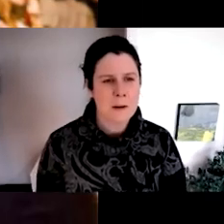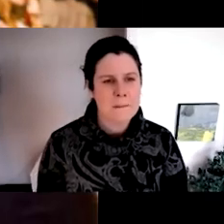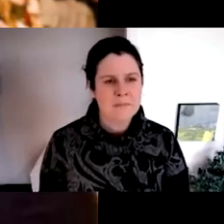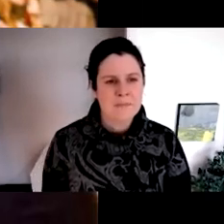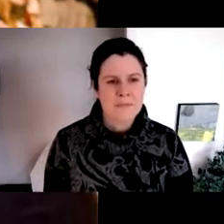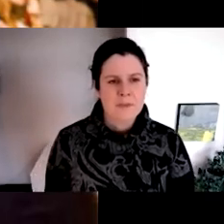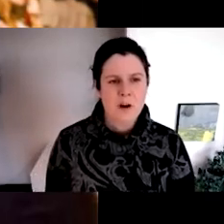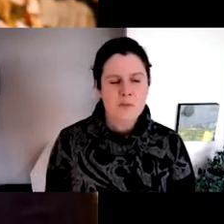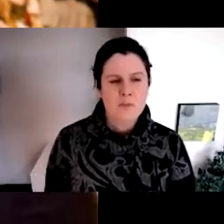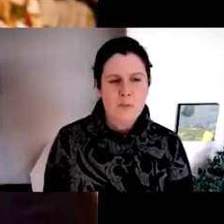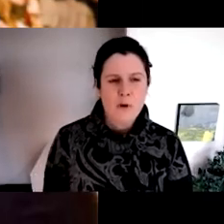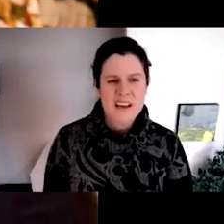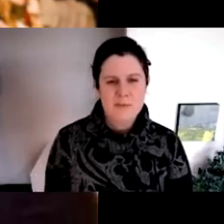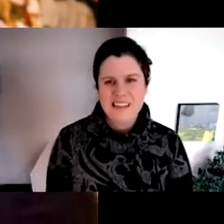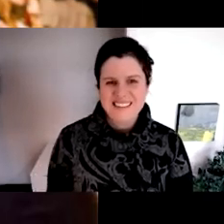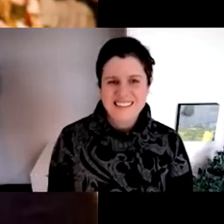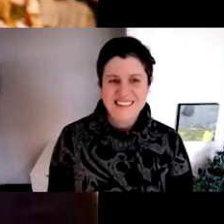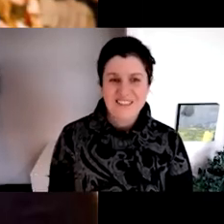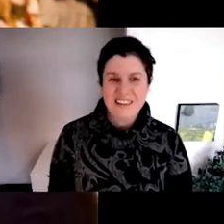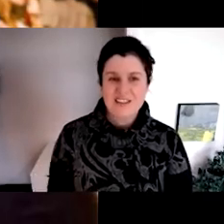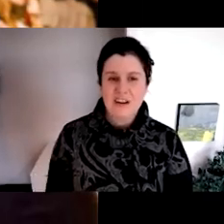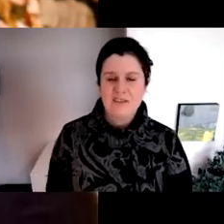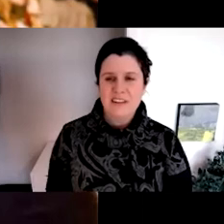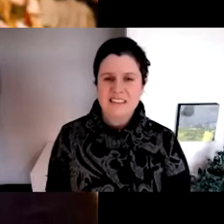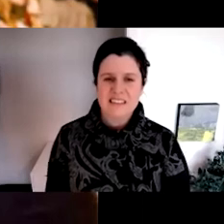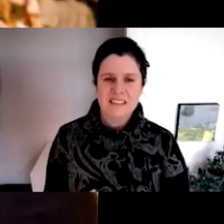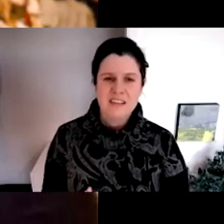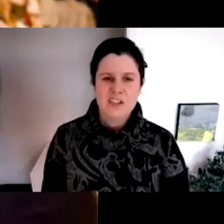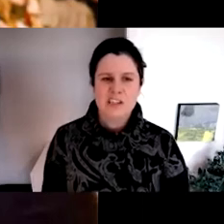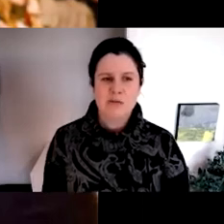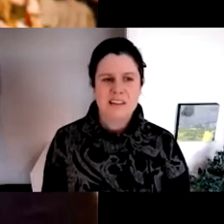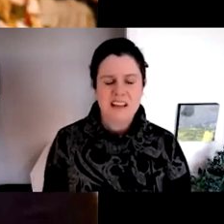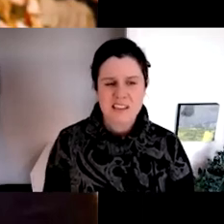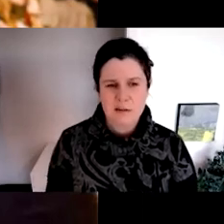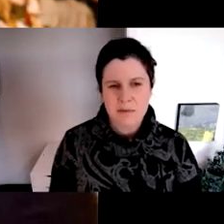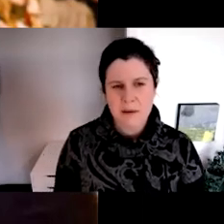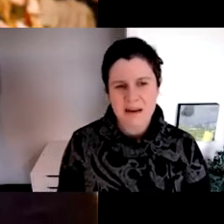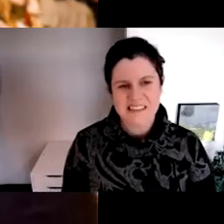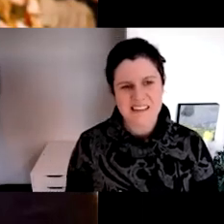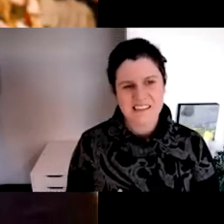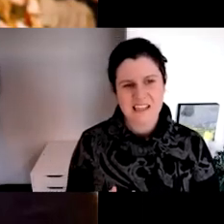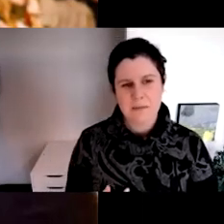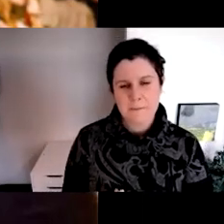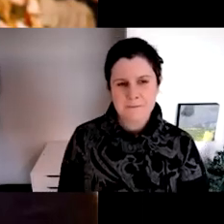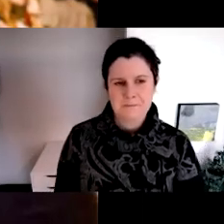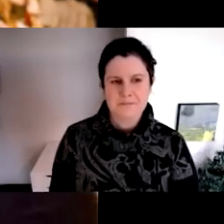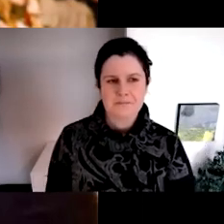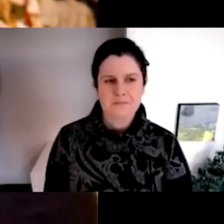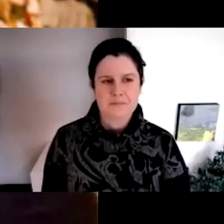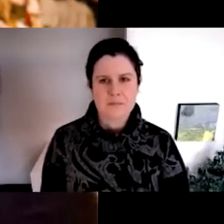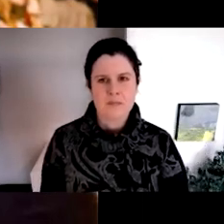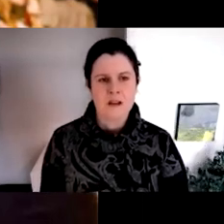signent donc pour qu'elles puissent accéder davantage à l'université j'ai souhaité transformer mes pratiques d'enseignement